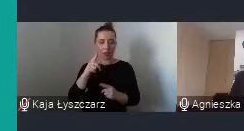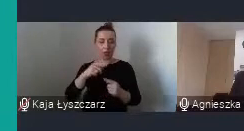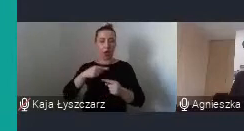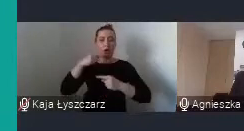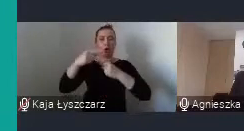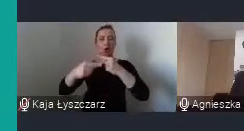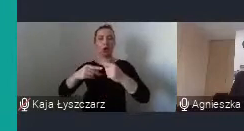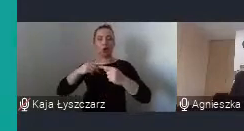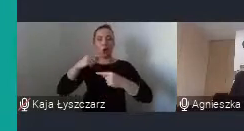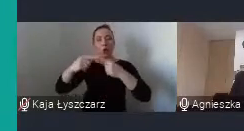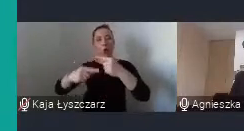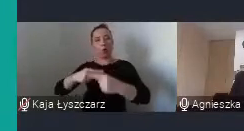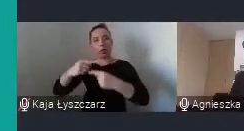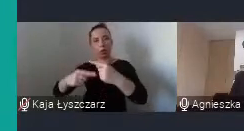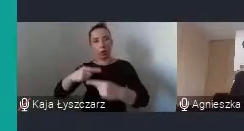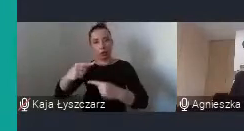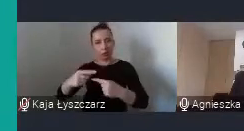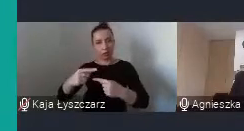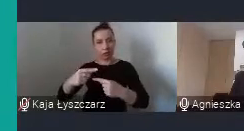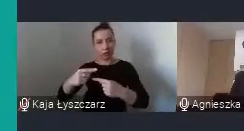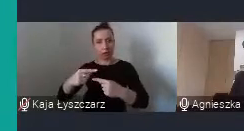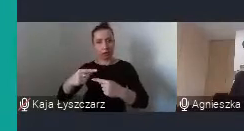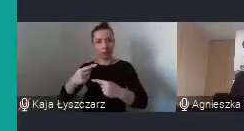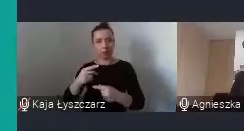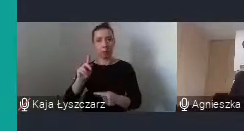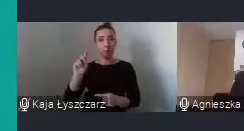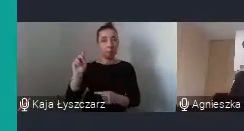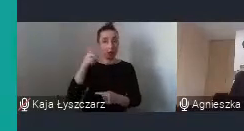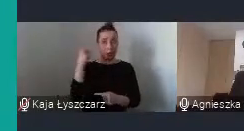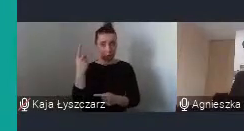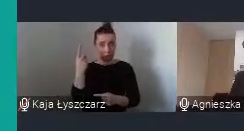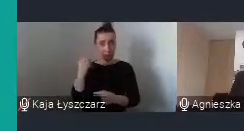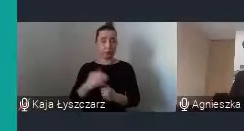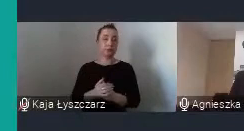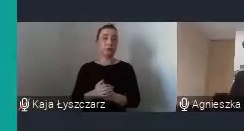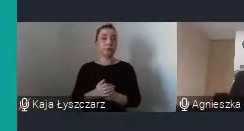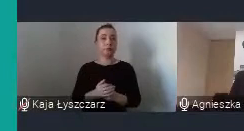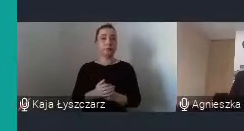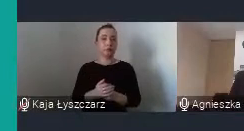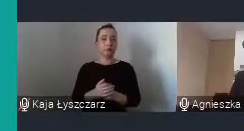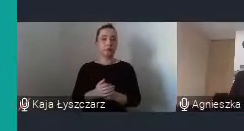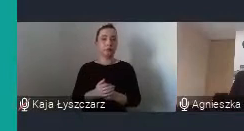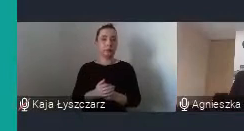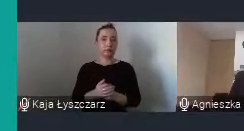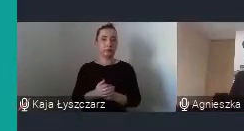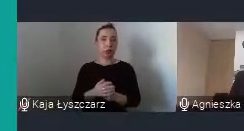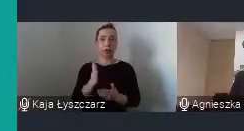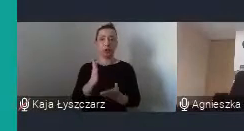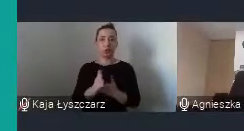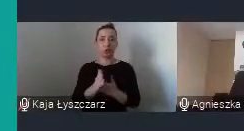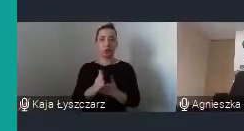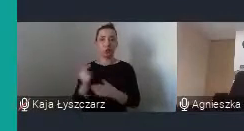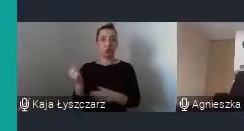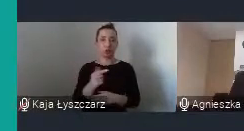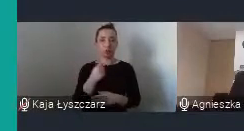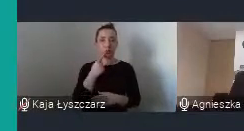będzie kontynuatorem, następcą tejże Urban Innovative Actions. I chociaż od razu muszę na wstępie powiedzieć,